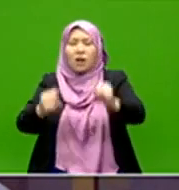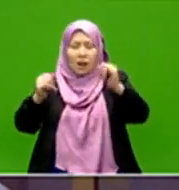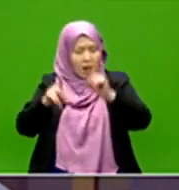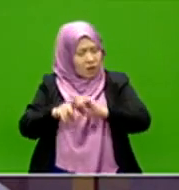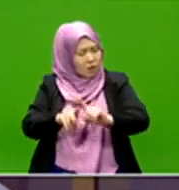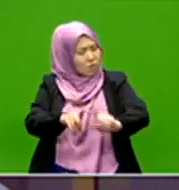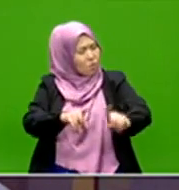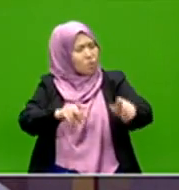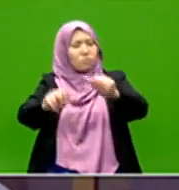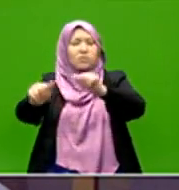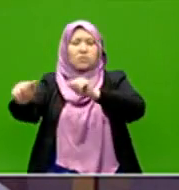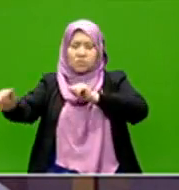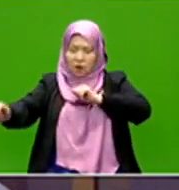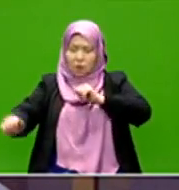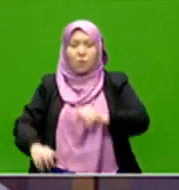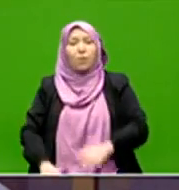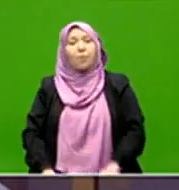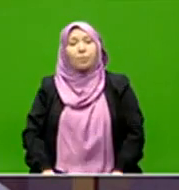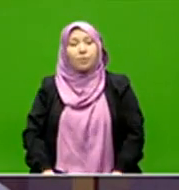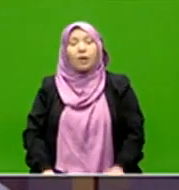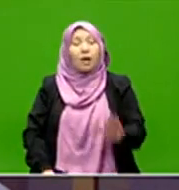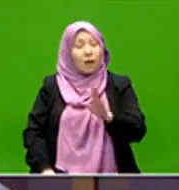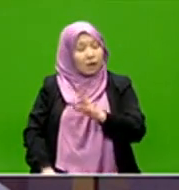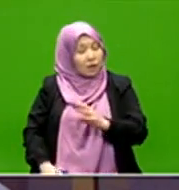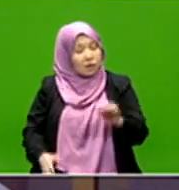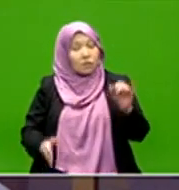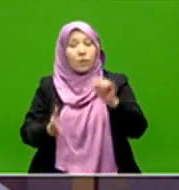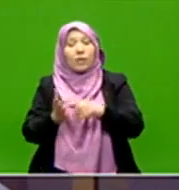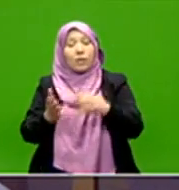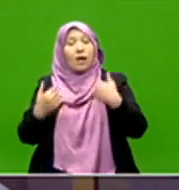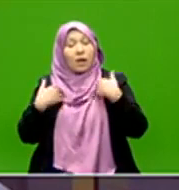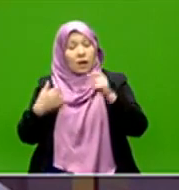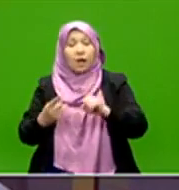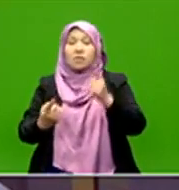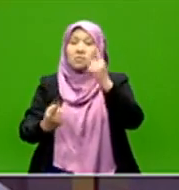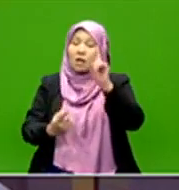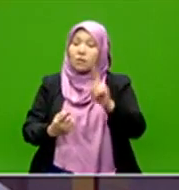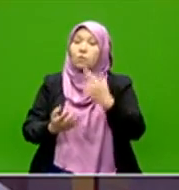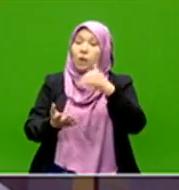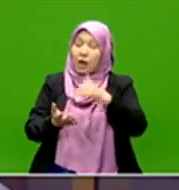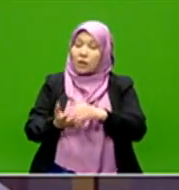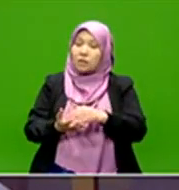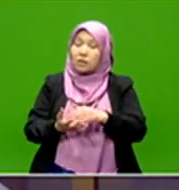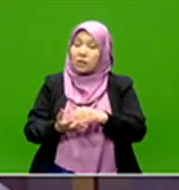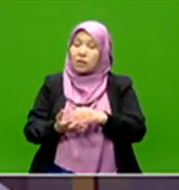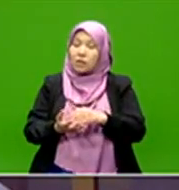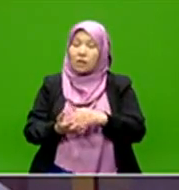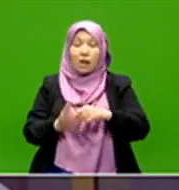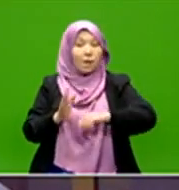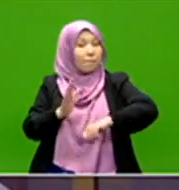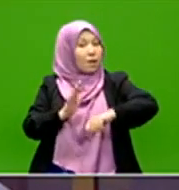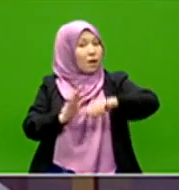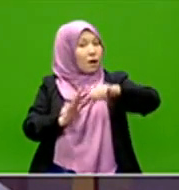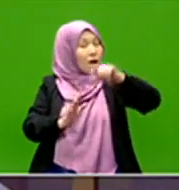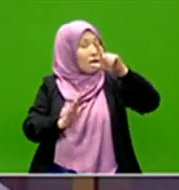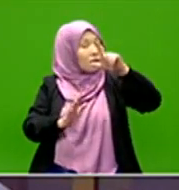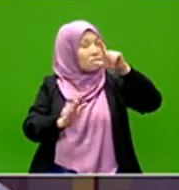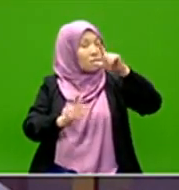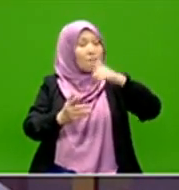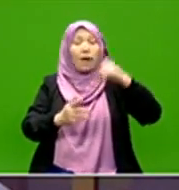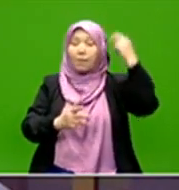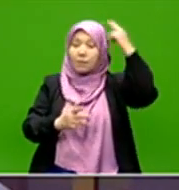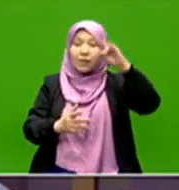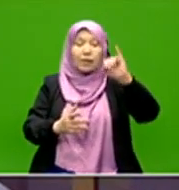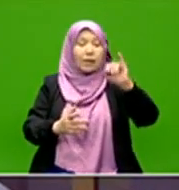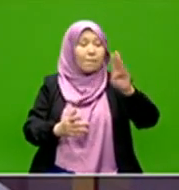kulli fajjin amiq. Ya. Ini adalah satu lagi mukjizat dalam Ustaznya, kelebihan apabila Nabi Ibrahim ini